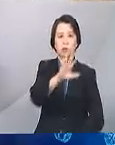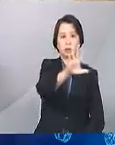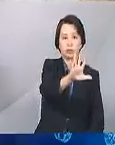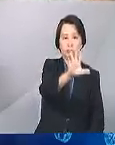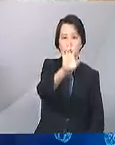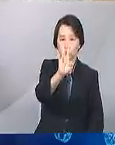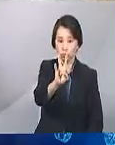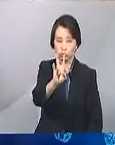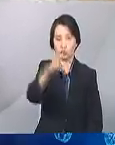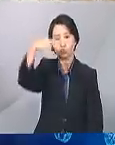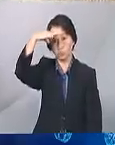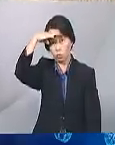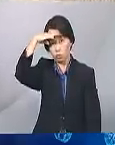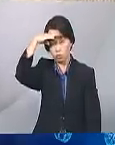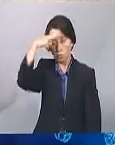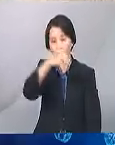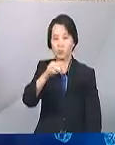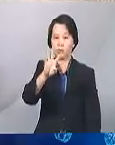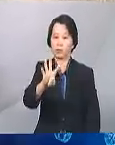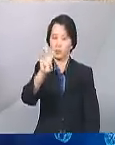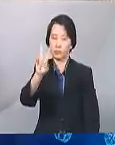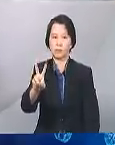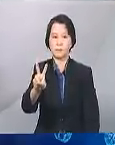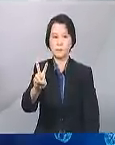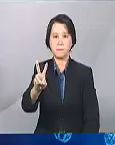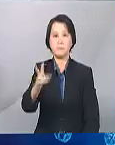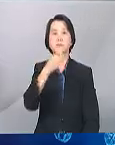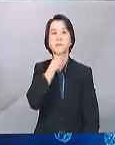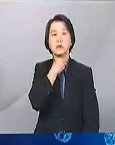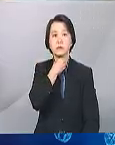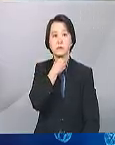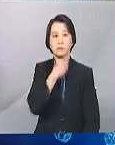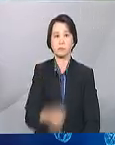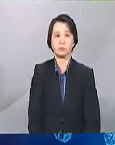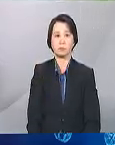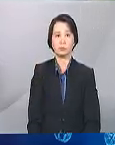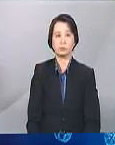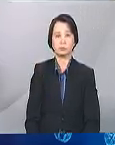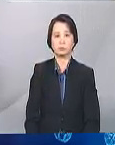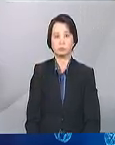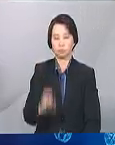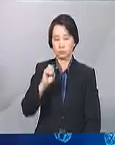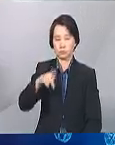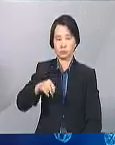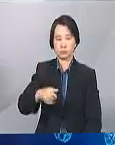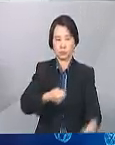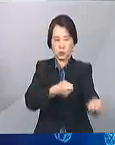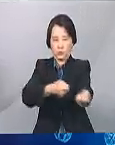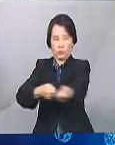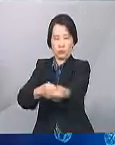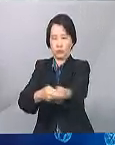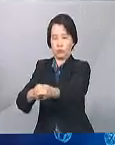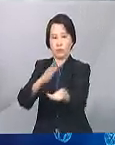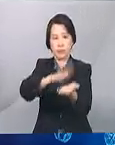operasi di Johor dan 42 operasi di Perak. Ops sanitasi semalam